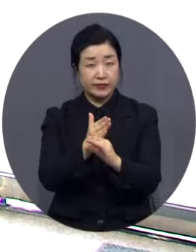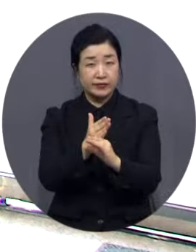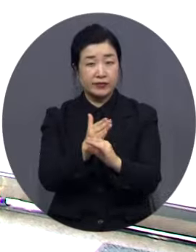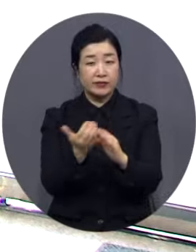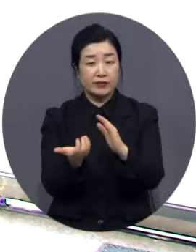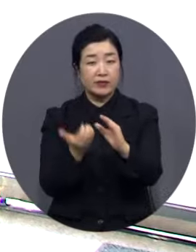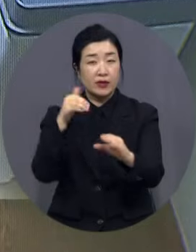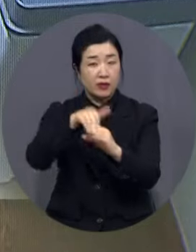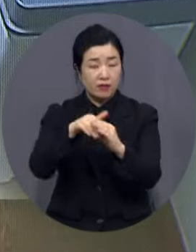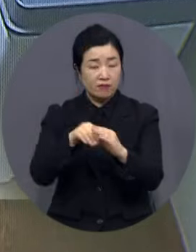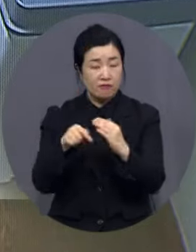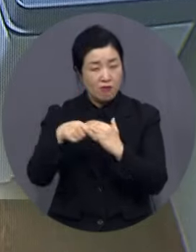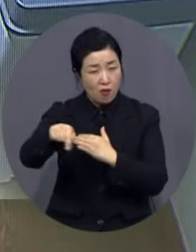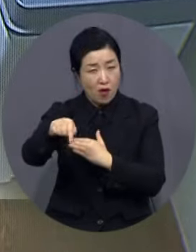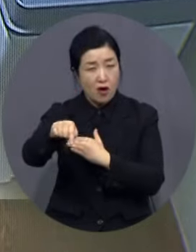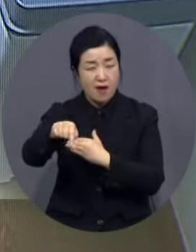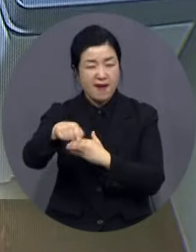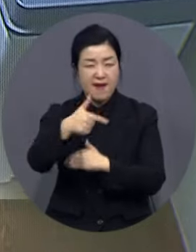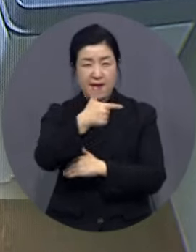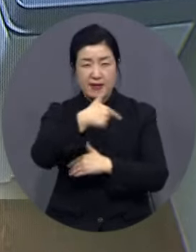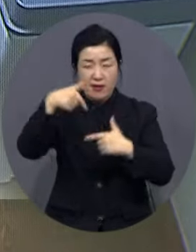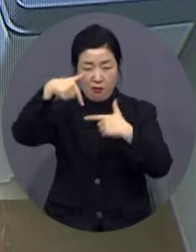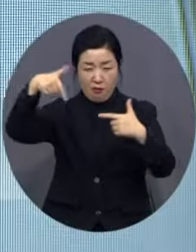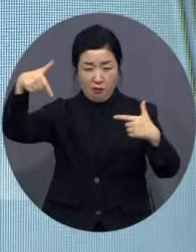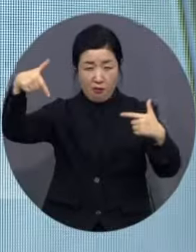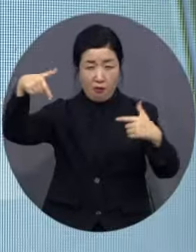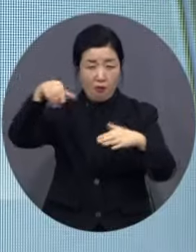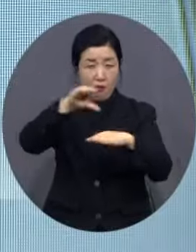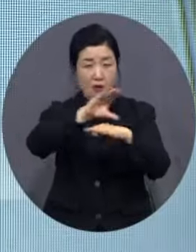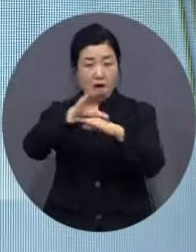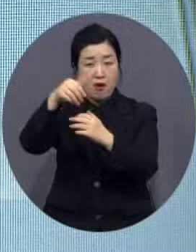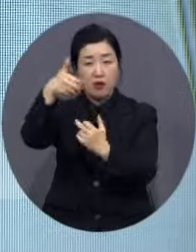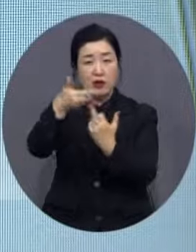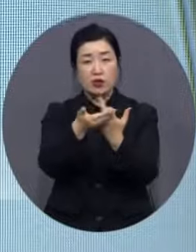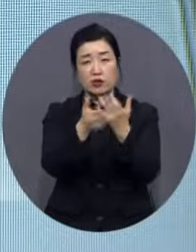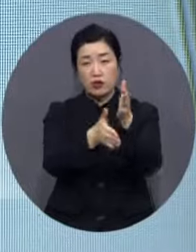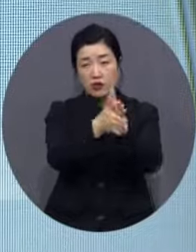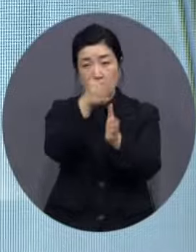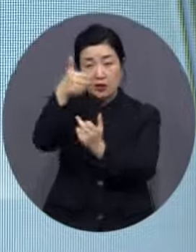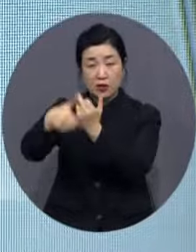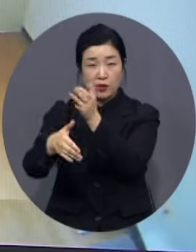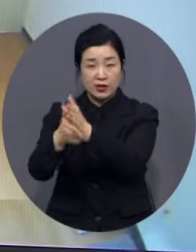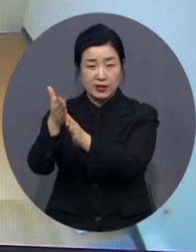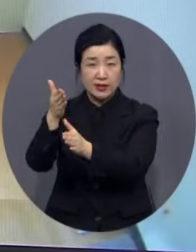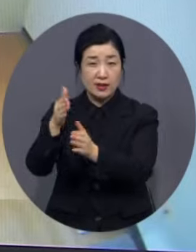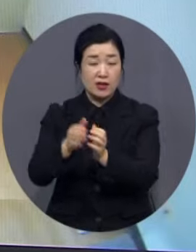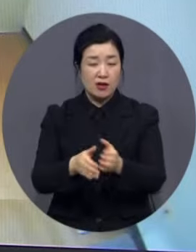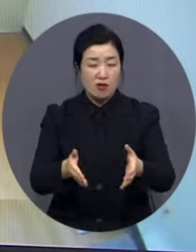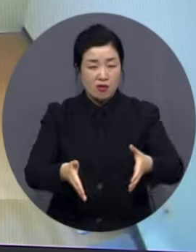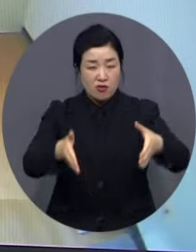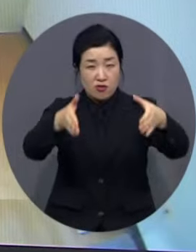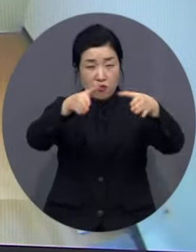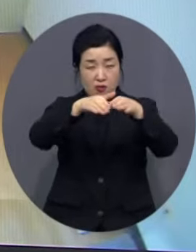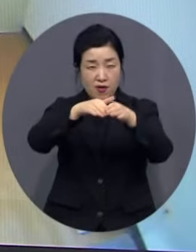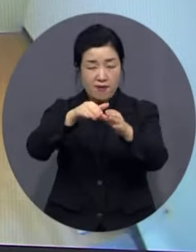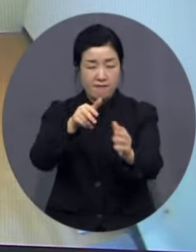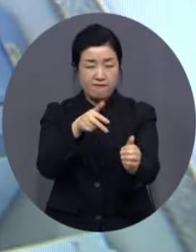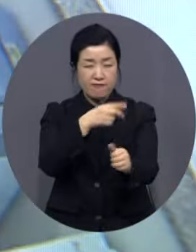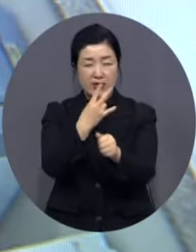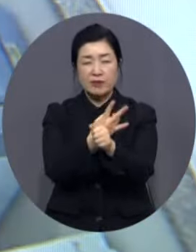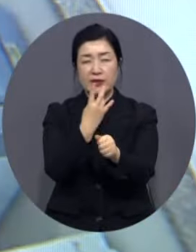위원회는 외부의 대형 모니터를 설치해 제주시와 서귀포시 선관위에 보관 중인 투표함 상태를 실시간으로